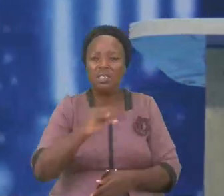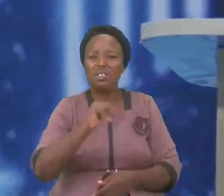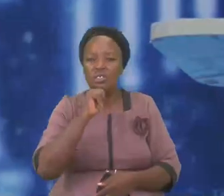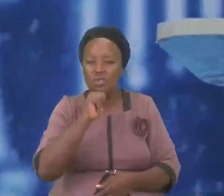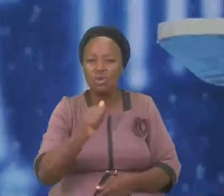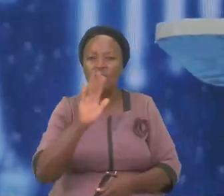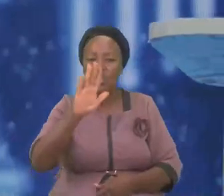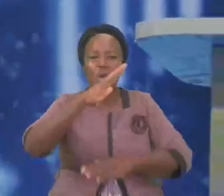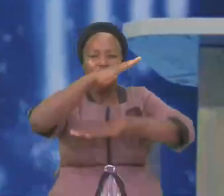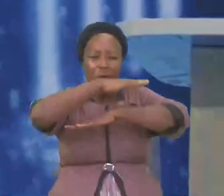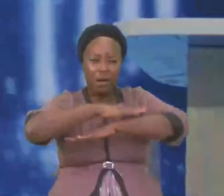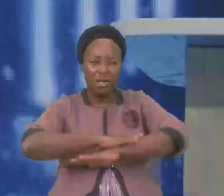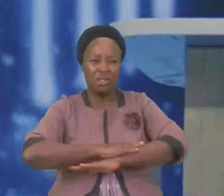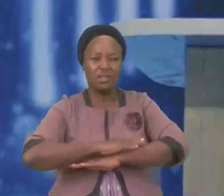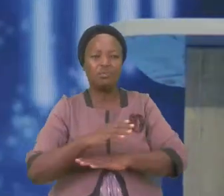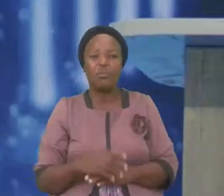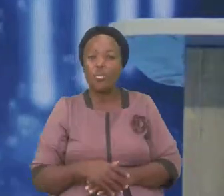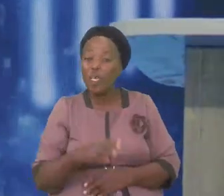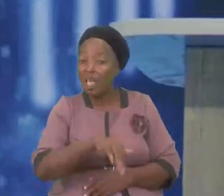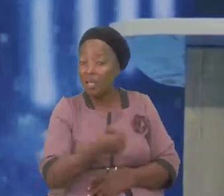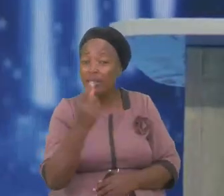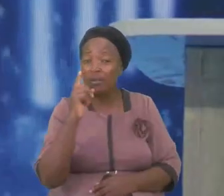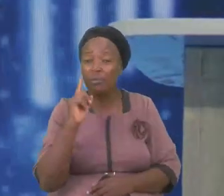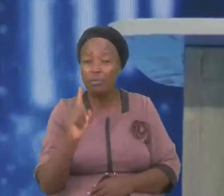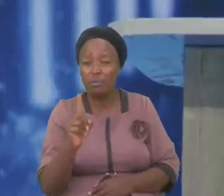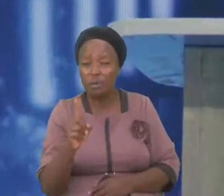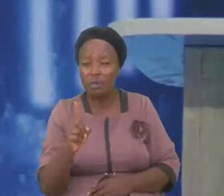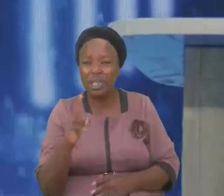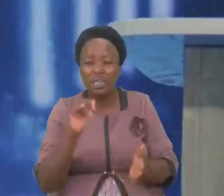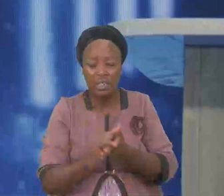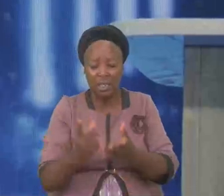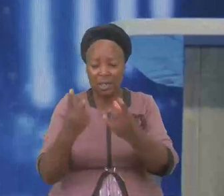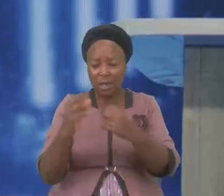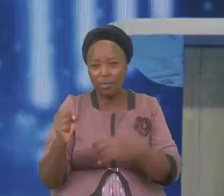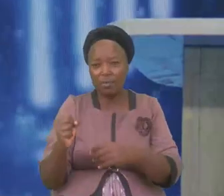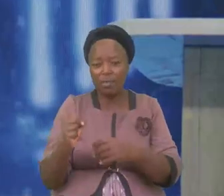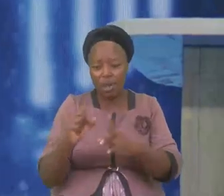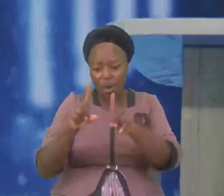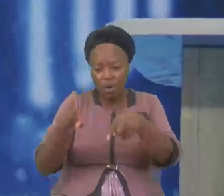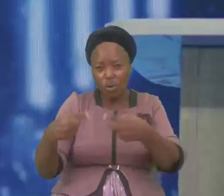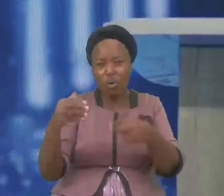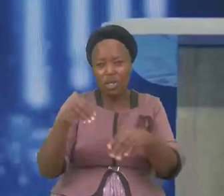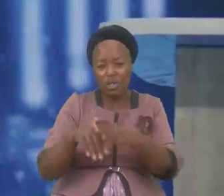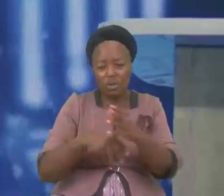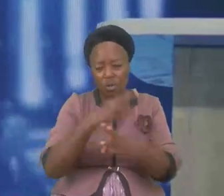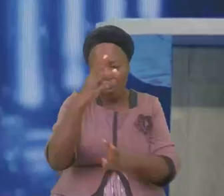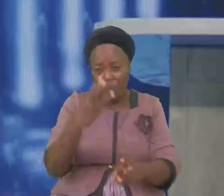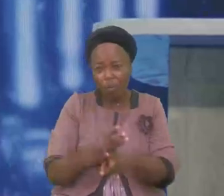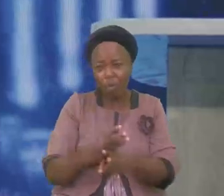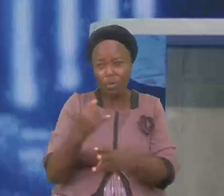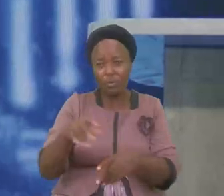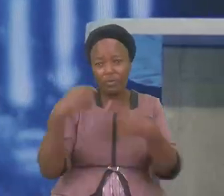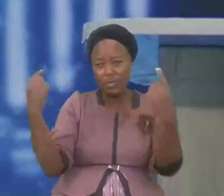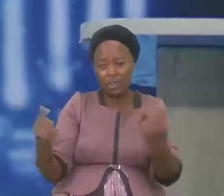Ici, n'est point ici un lieu de repos. Quiconque va en Babylone, vit